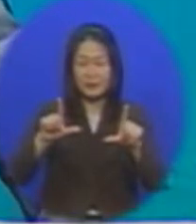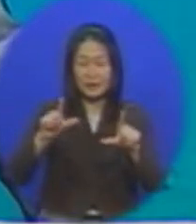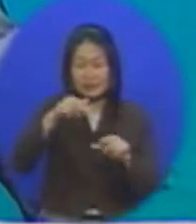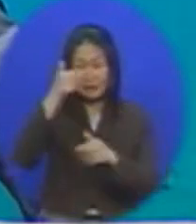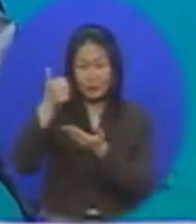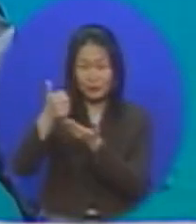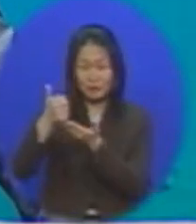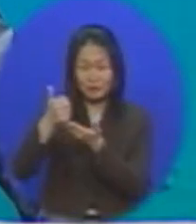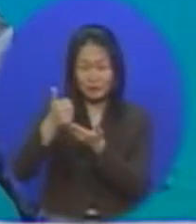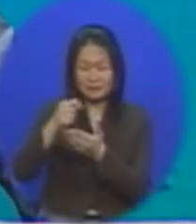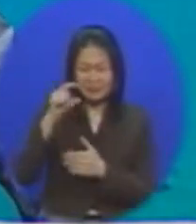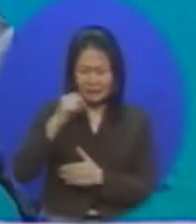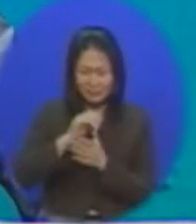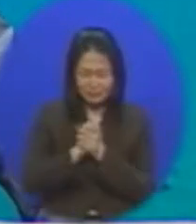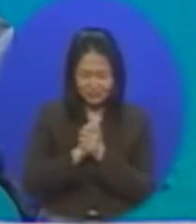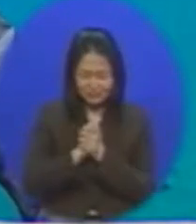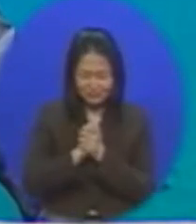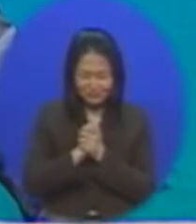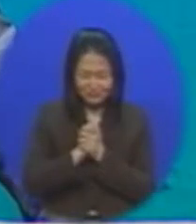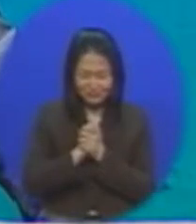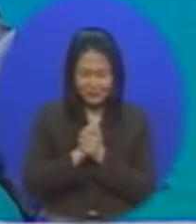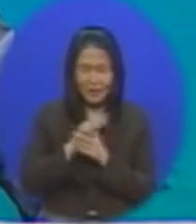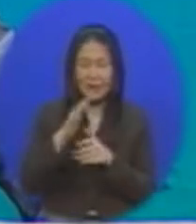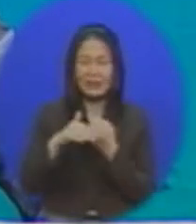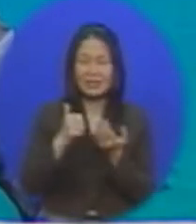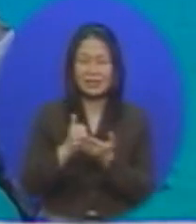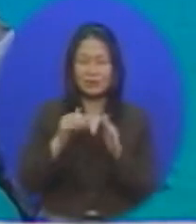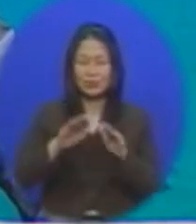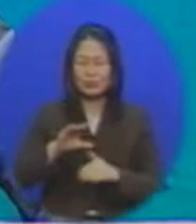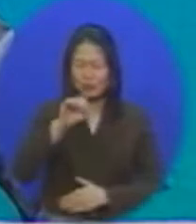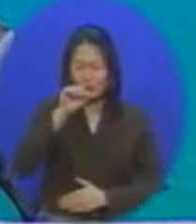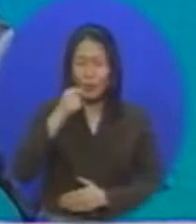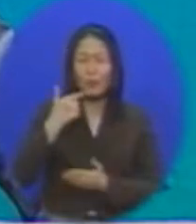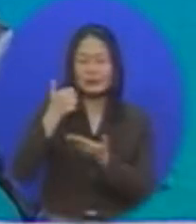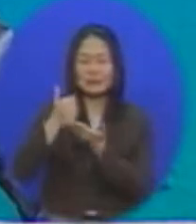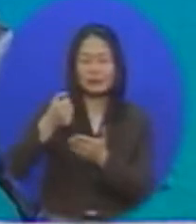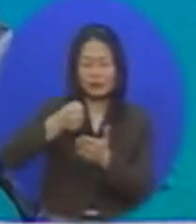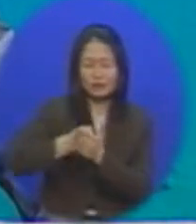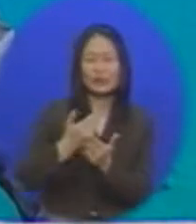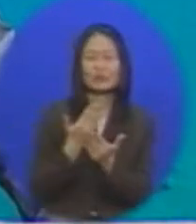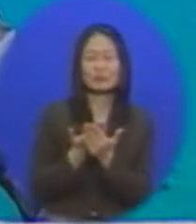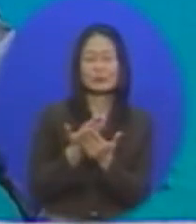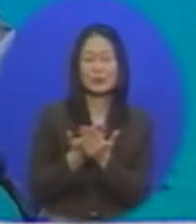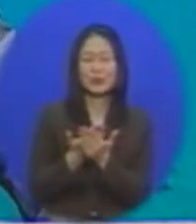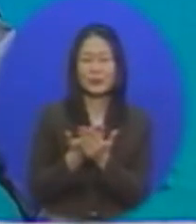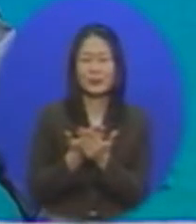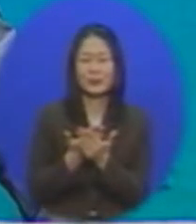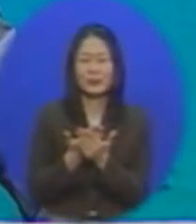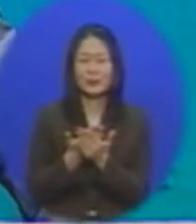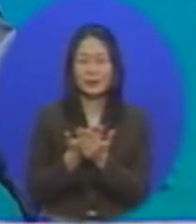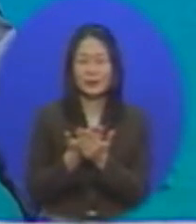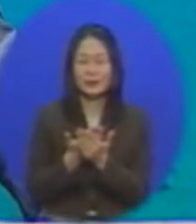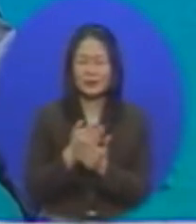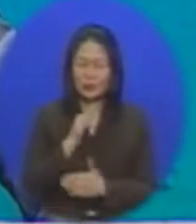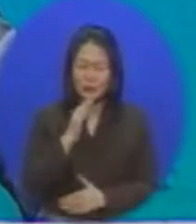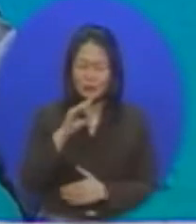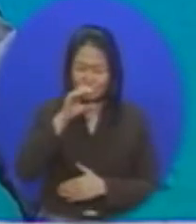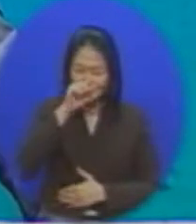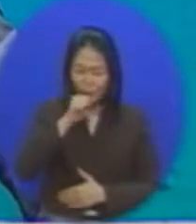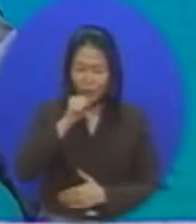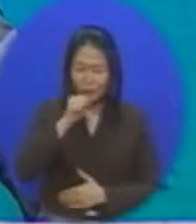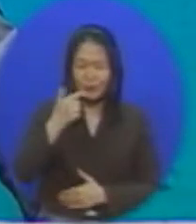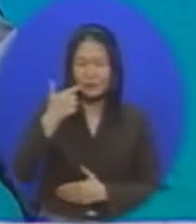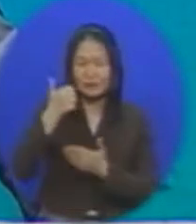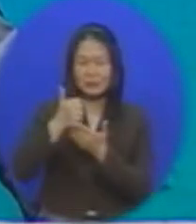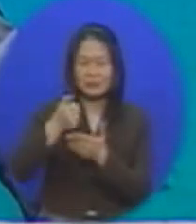장로님의 새벽기도에 나와서 기도를 했습니다 하나님 오늘 좋은 목사님이 결정되게 해주십시오 정말 좋은 목사님이